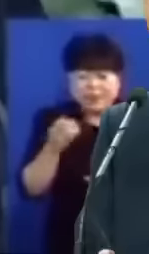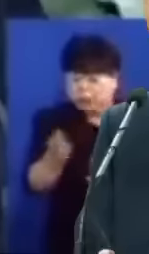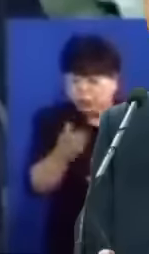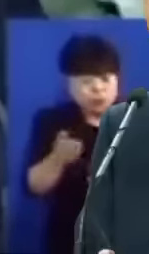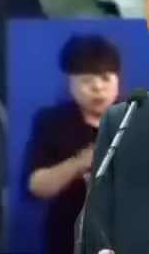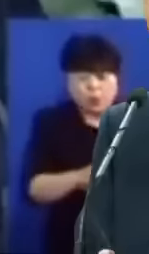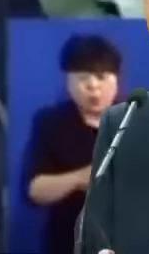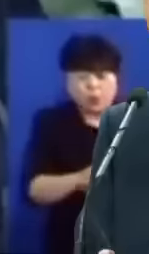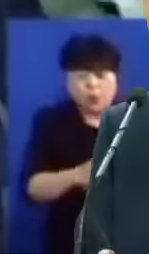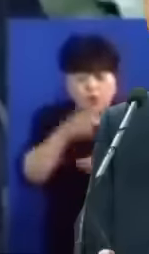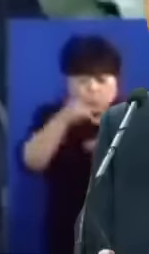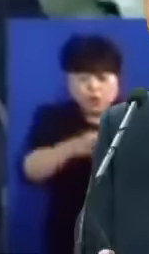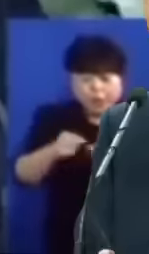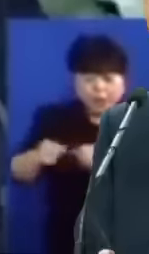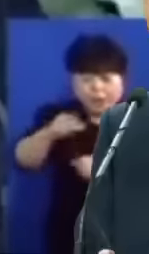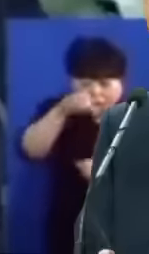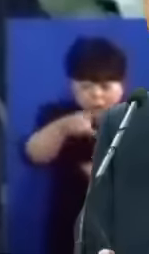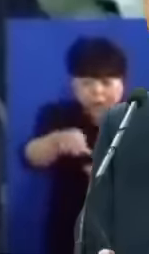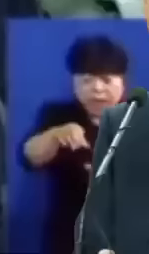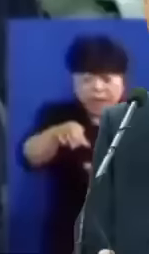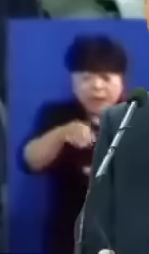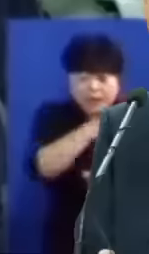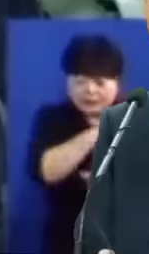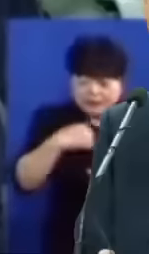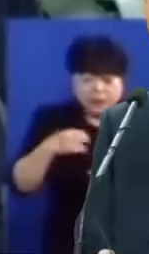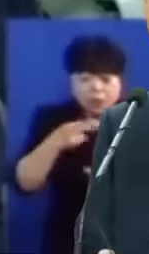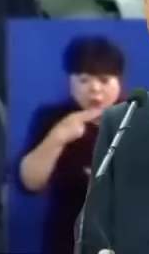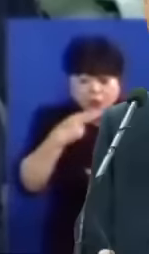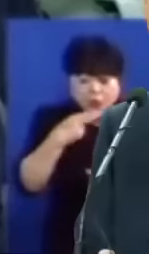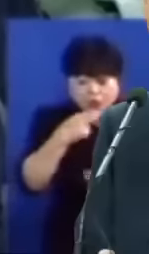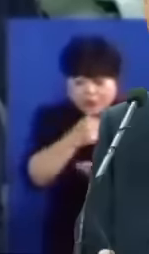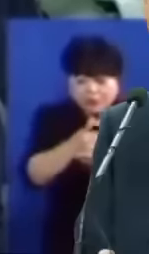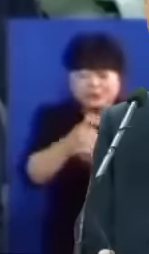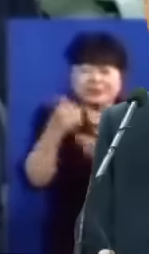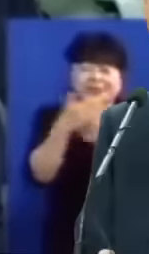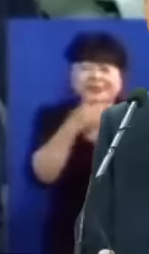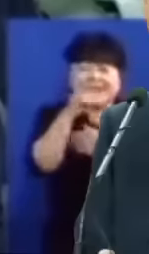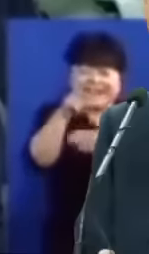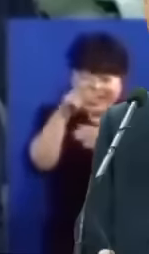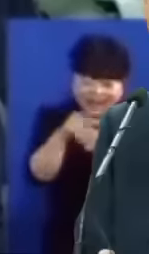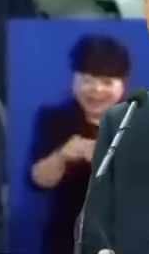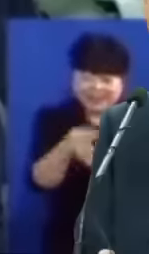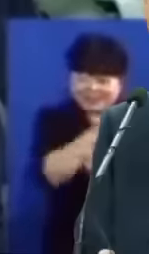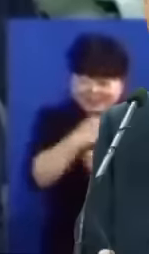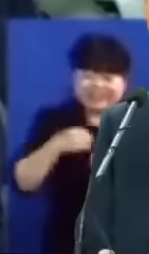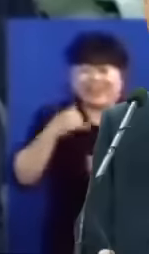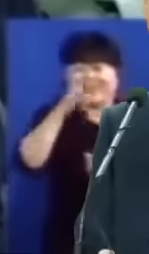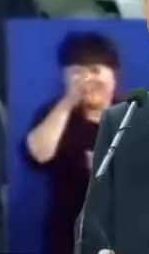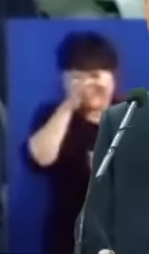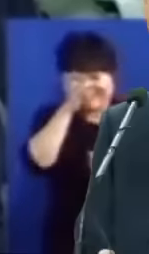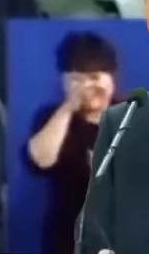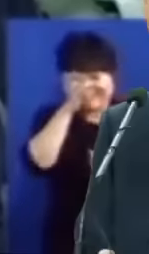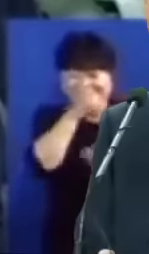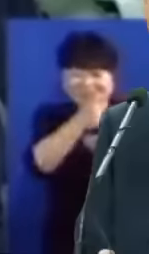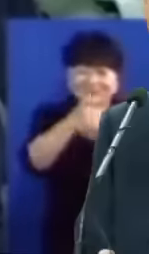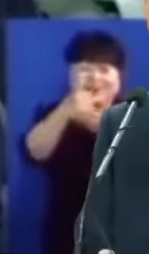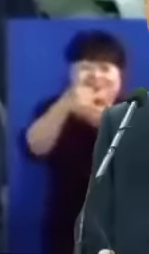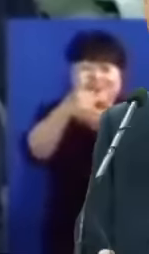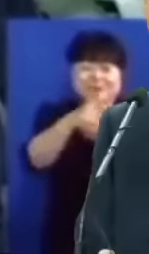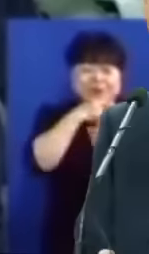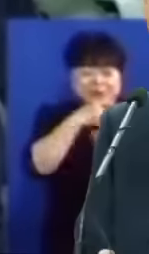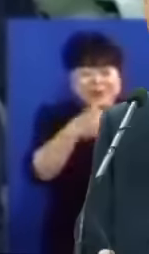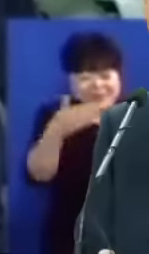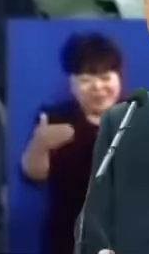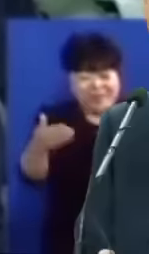없습니다. 율법의 행위 앞에서는 여러분 자격이 없지만은 주님 은혜 앞에서는 자격이 있습니다. 주님이